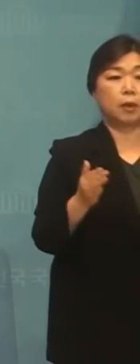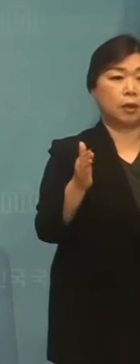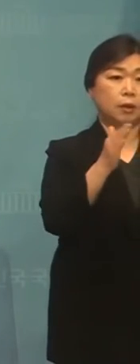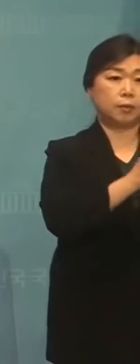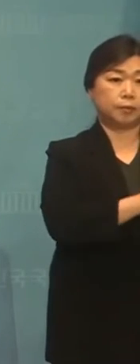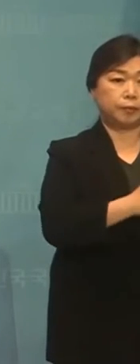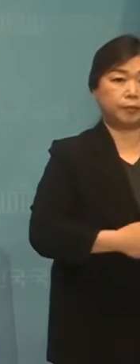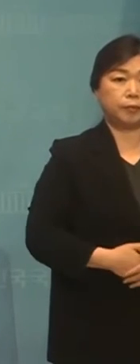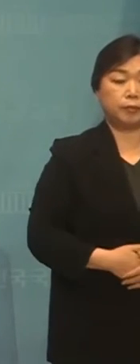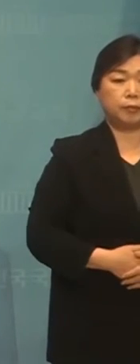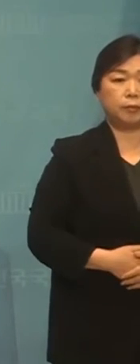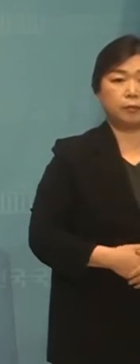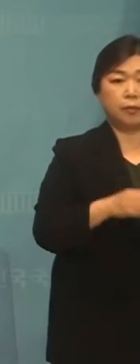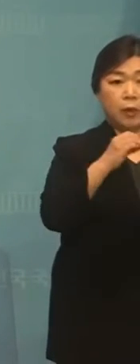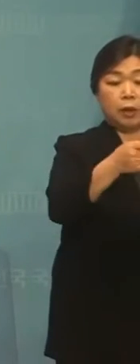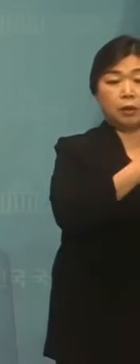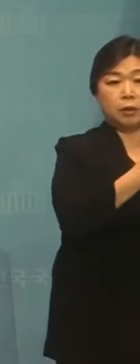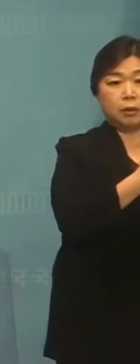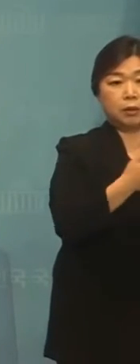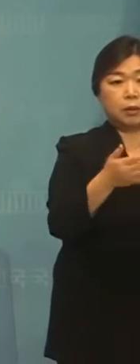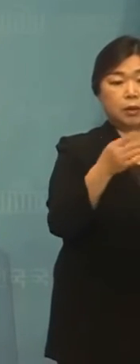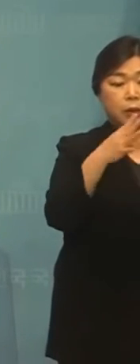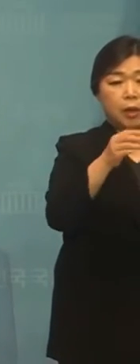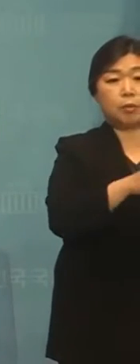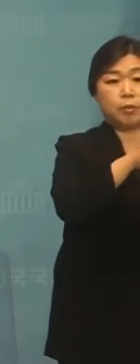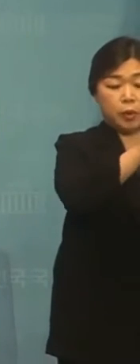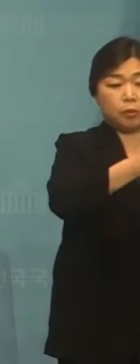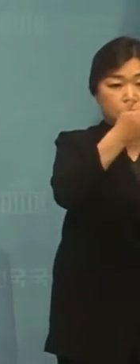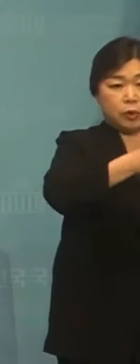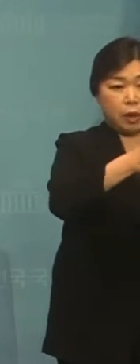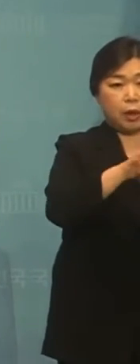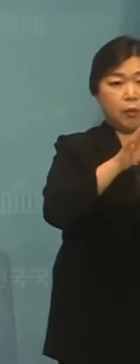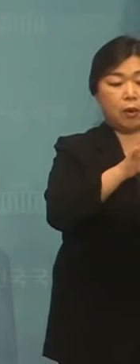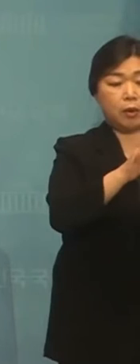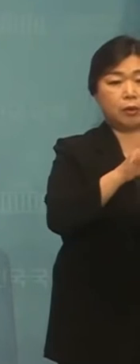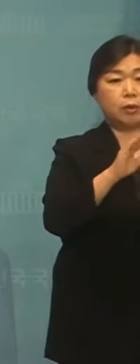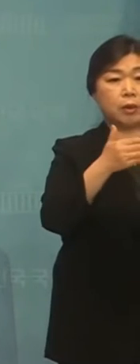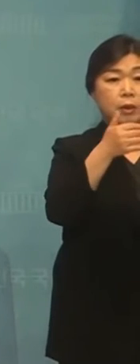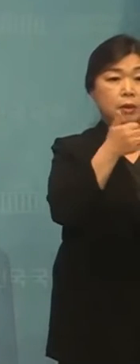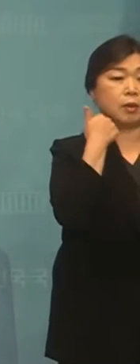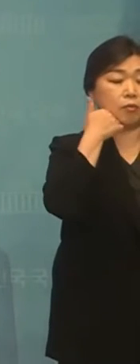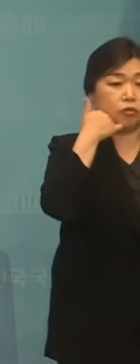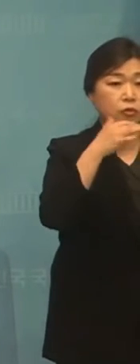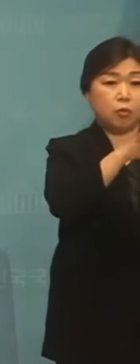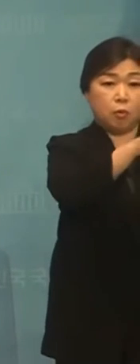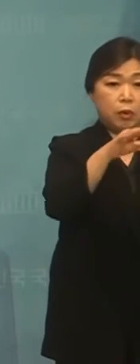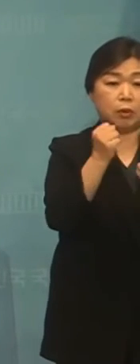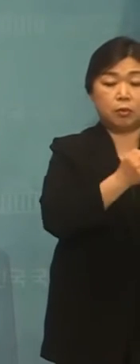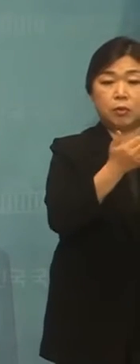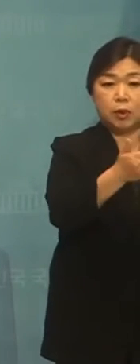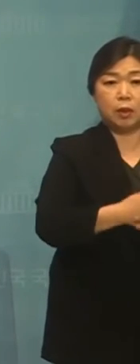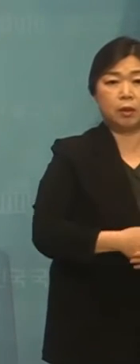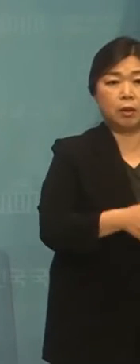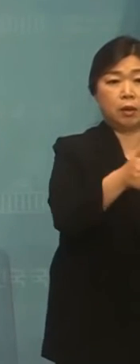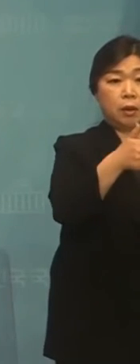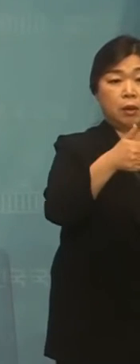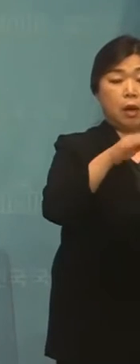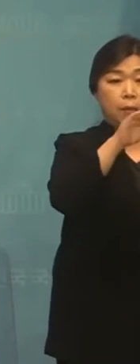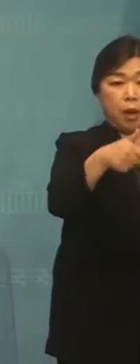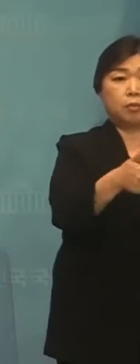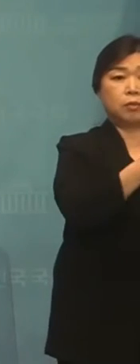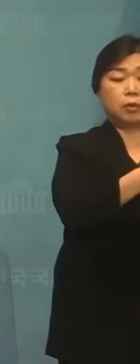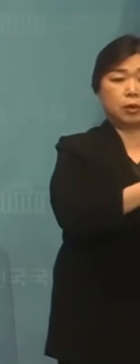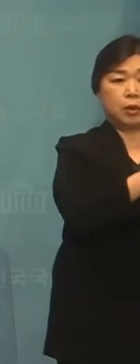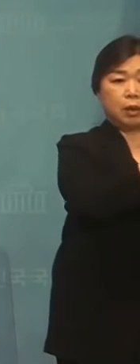다음으로 레스토랑 선점 및 입시 청탁 의혹에 관한 인물 공개됩니다. 먼저 배우자 조연 씨와 딸이